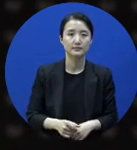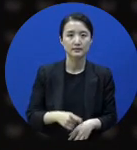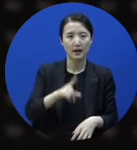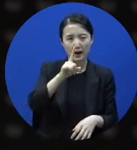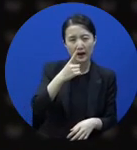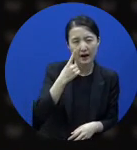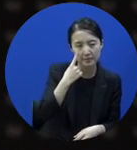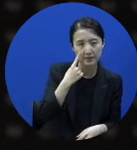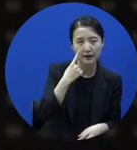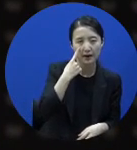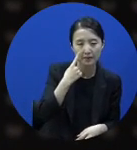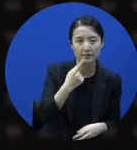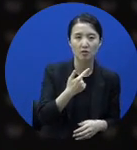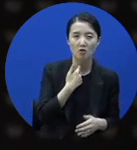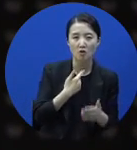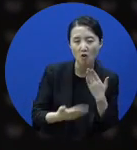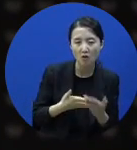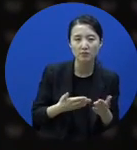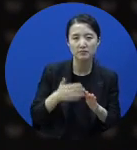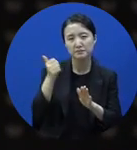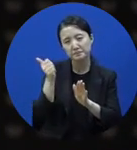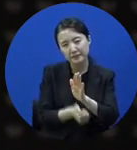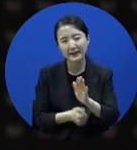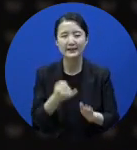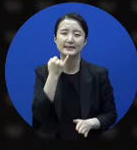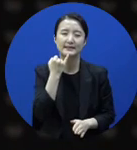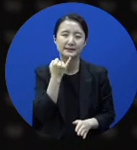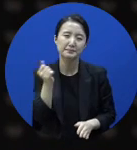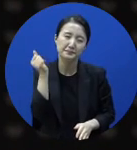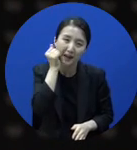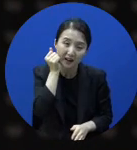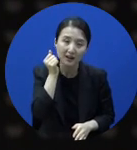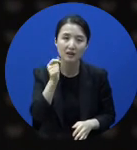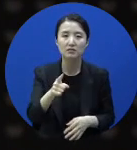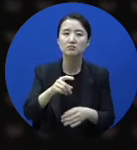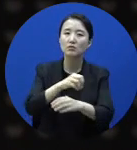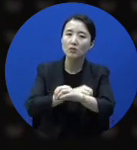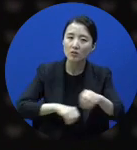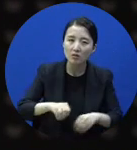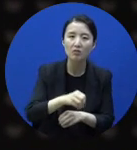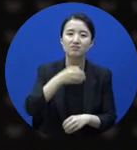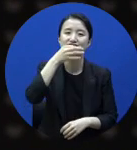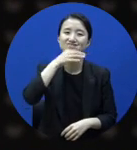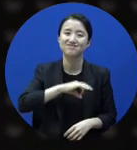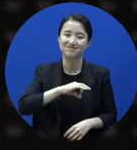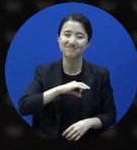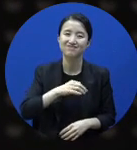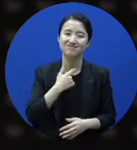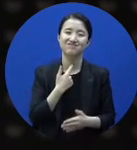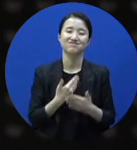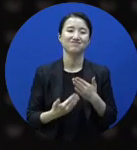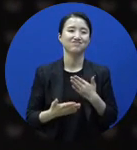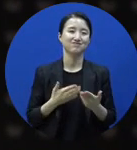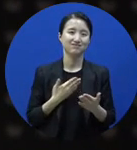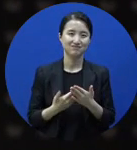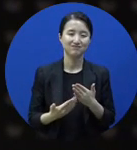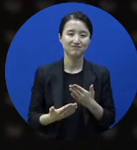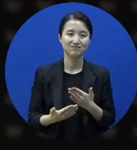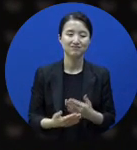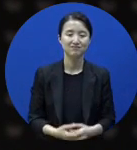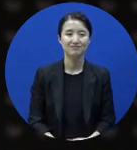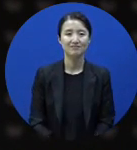대해 뭐 실패했던 경험들 그런 것들을 하나씩 얻게 되지 않았나 싶어요. 뭐 당연히 뭐 그런 새로운 도전이라 그런